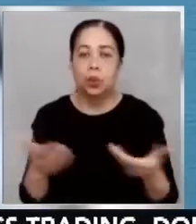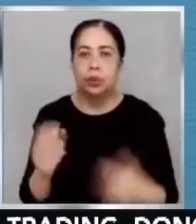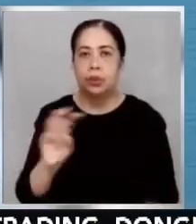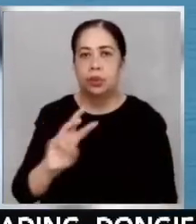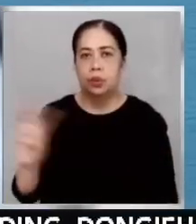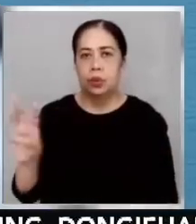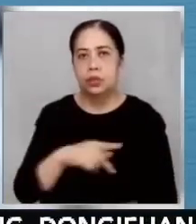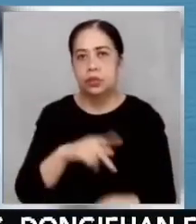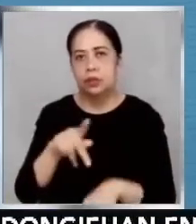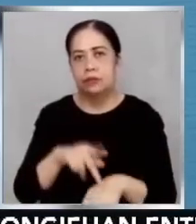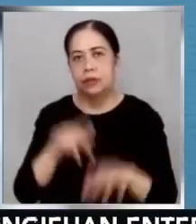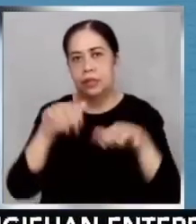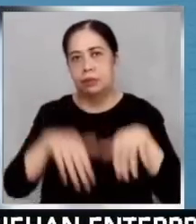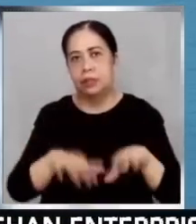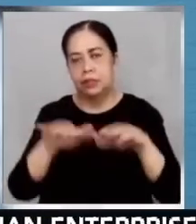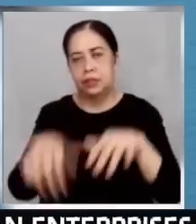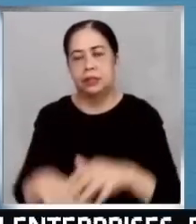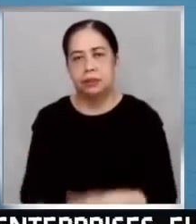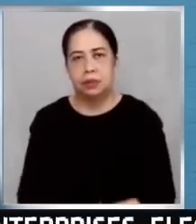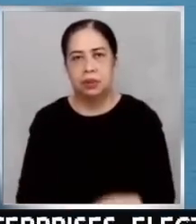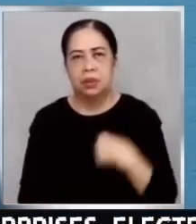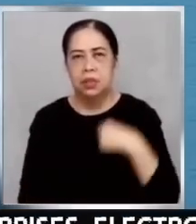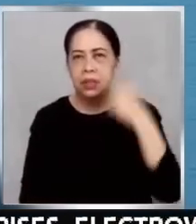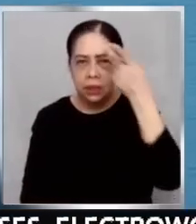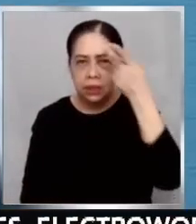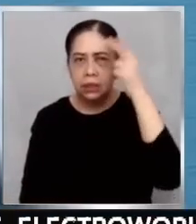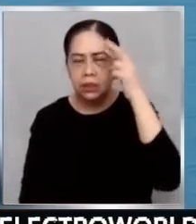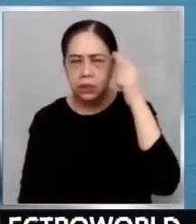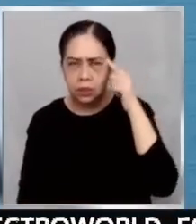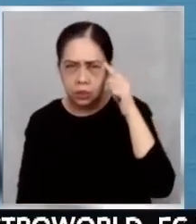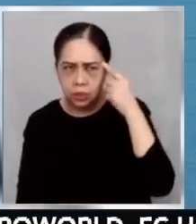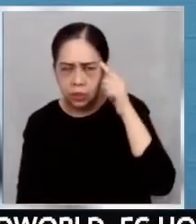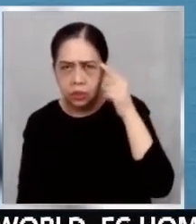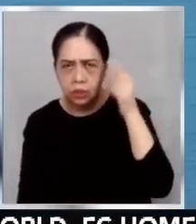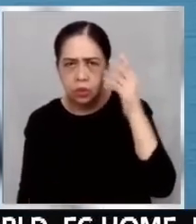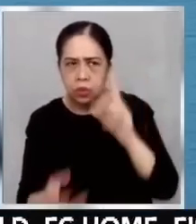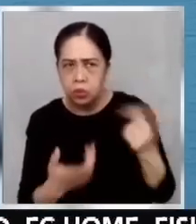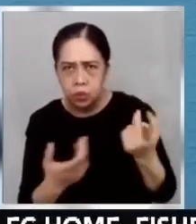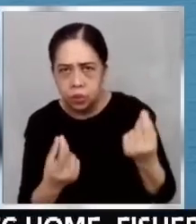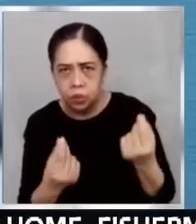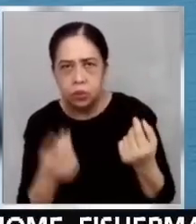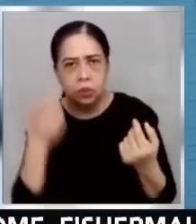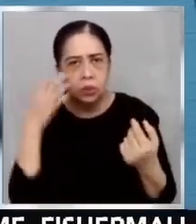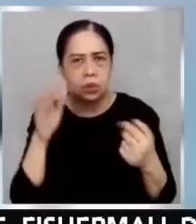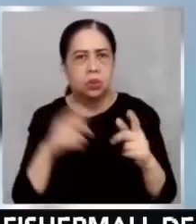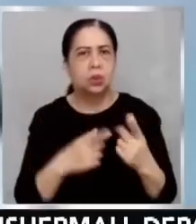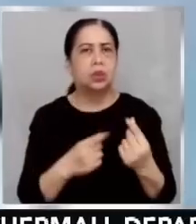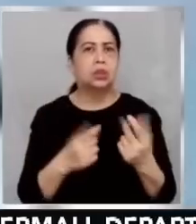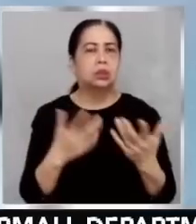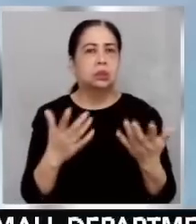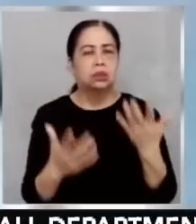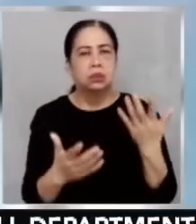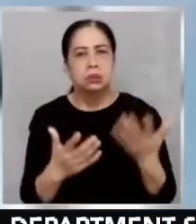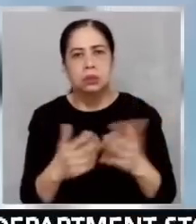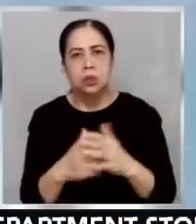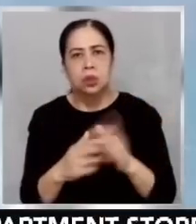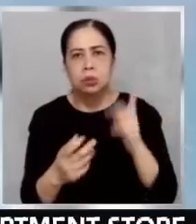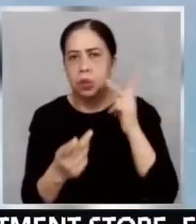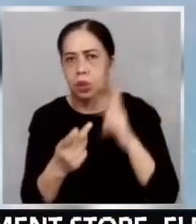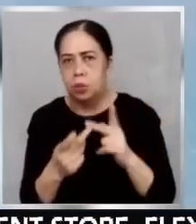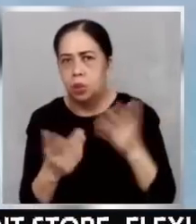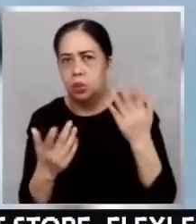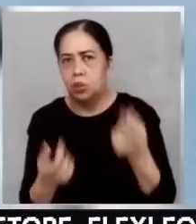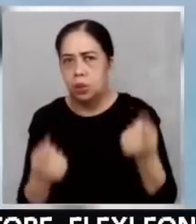only speculate but we really don't know yet kung ano yung specific purpose why they are